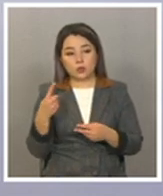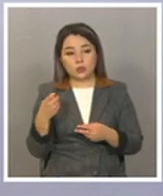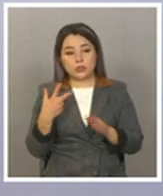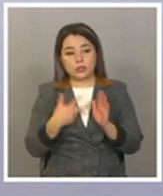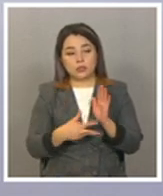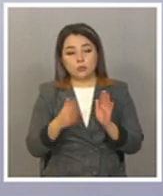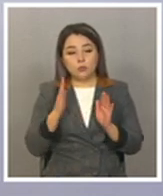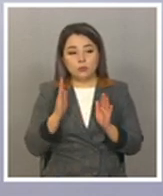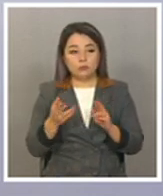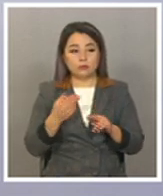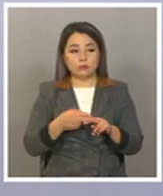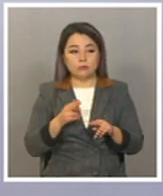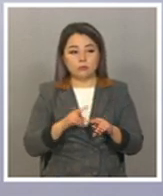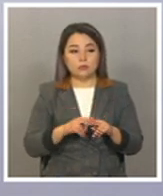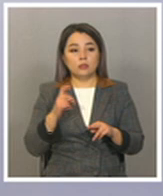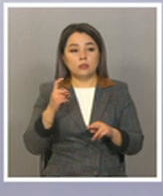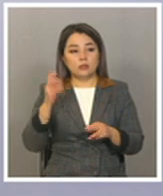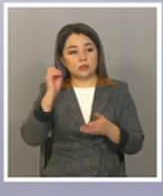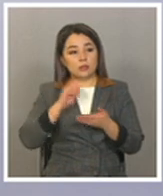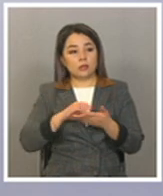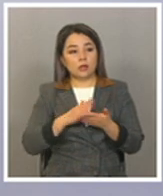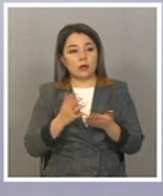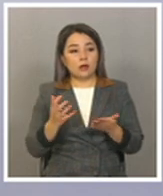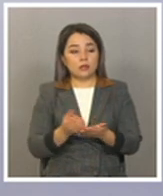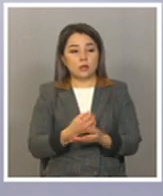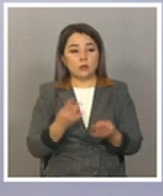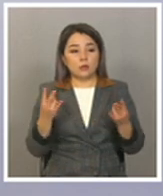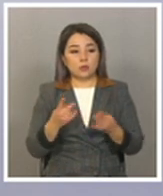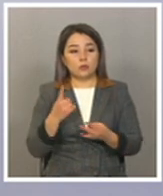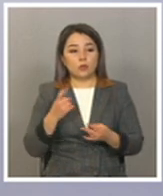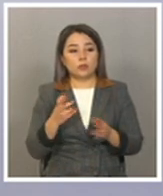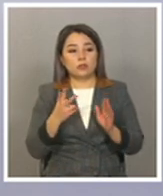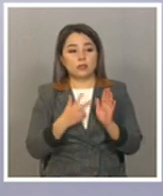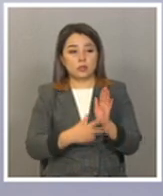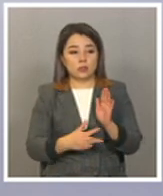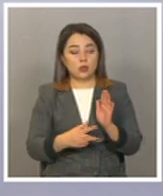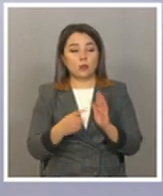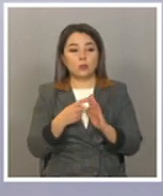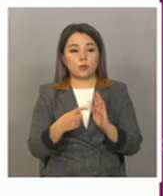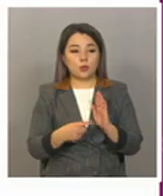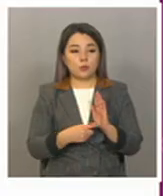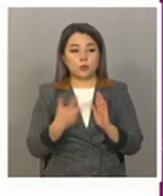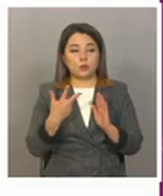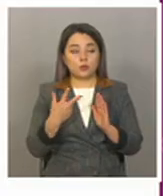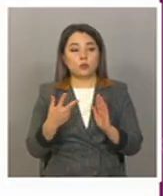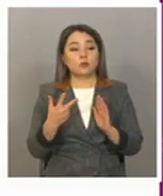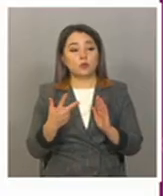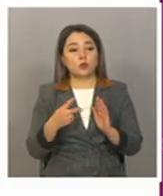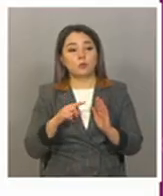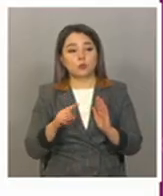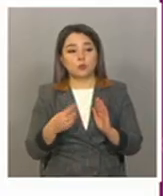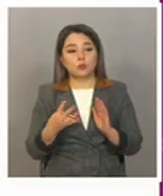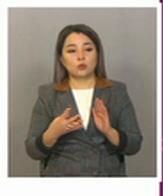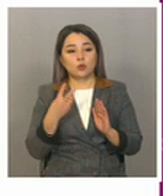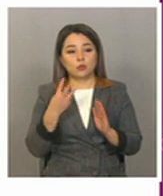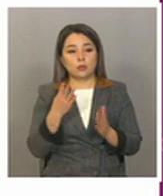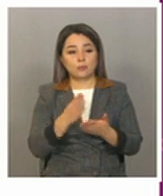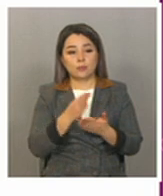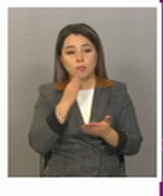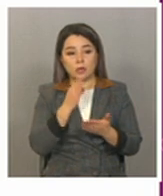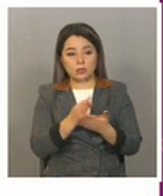болады. Бұл жердегі x танықтау үшін 180-ді 3/4-тен 3-ке бөлу керек, сонда x-тің